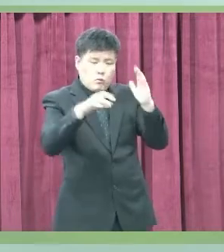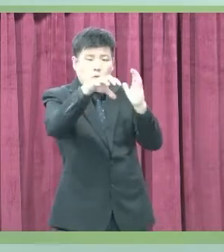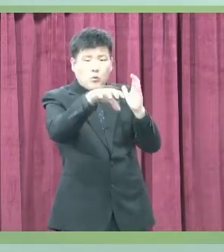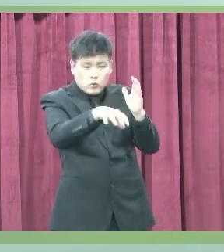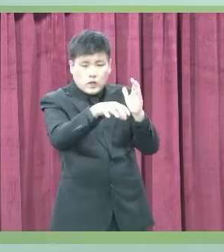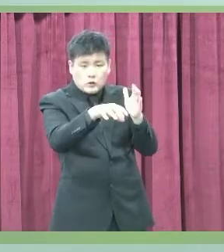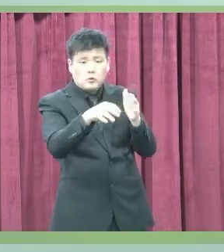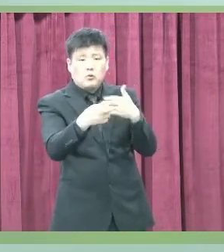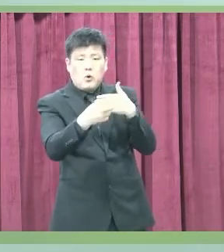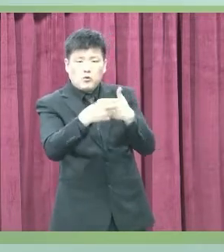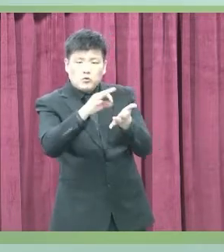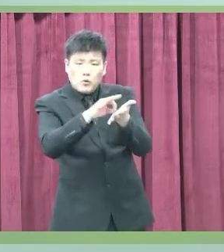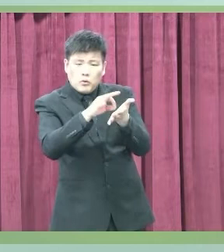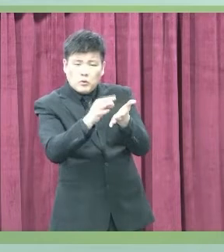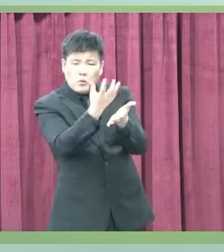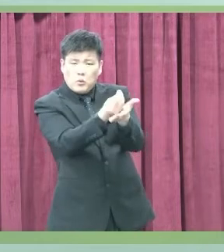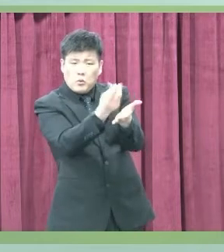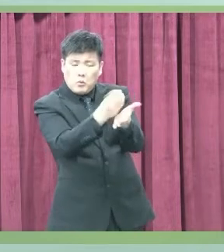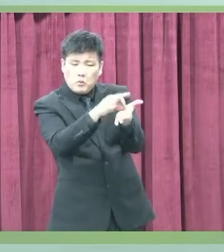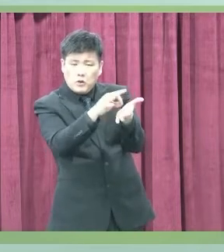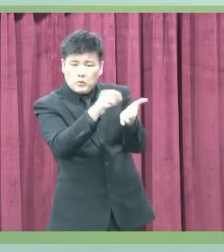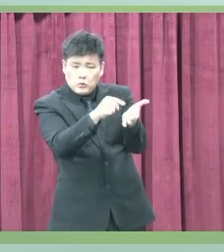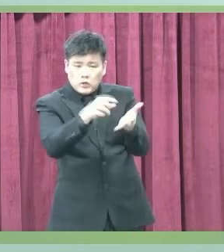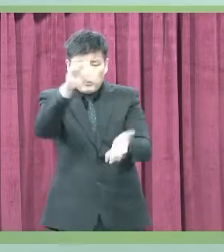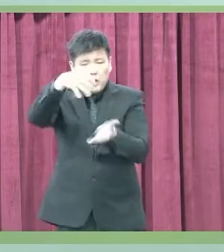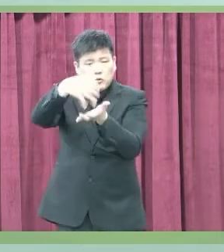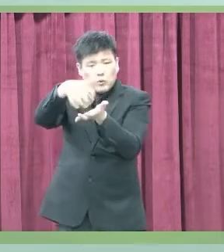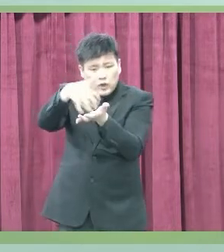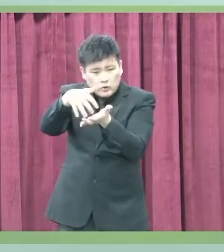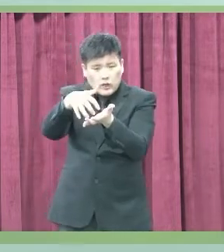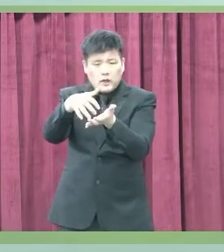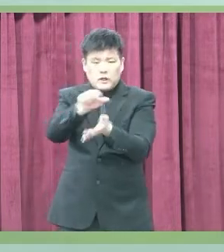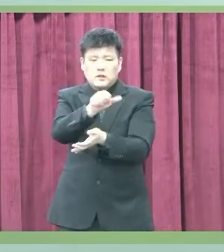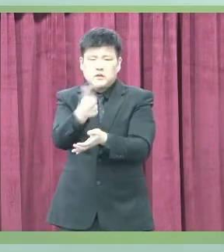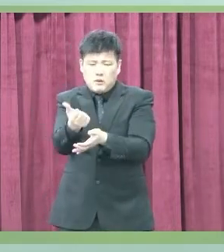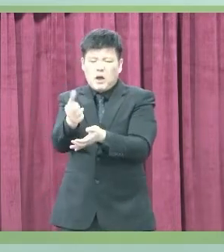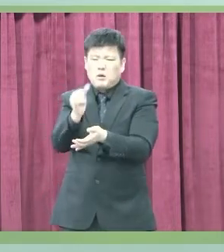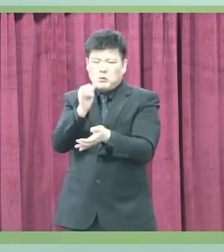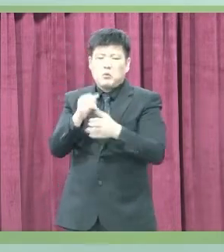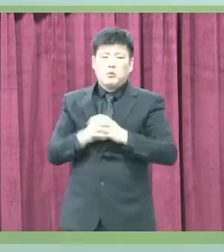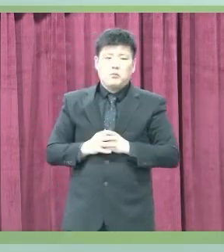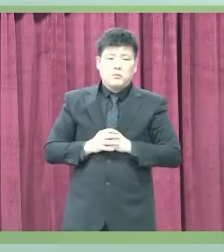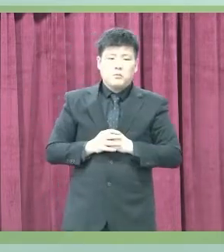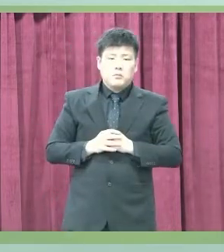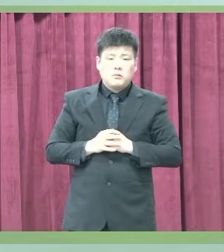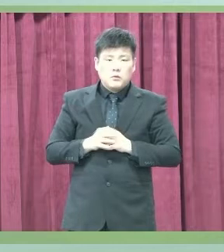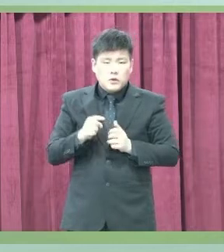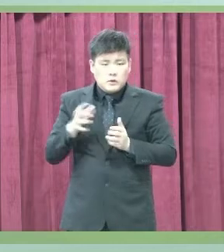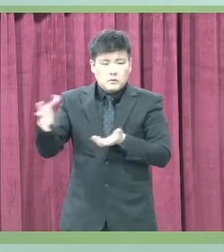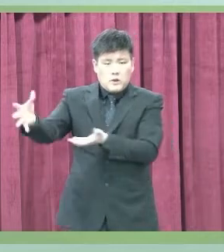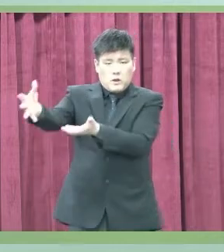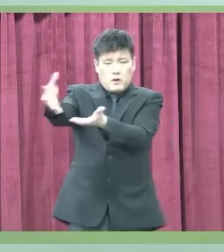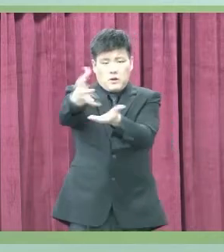있고 의료이용 자료가 있고 통계청의 전국민 사망 자료가 있습니다. 여기서 장애인 자료를 뽑아오고 있고요. 이를 기반으로 소스